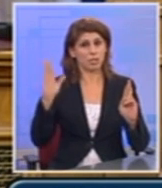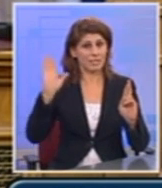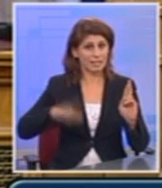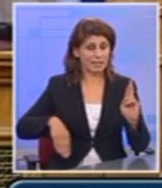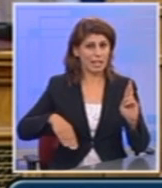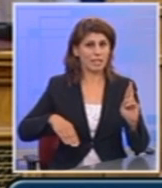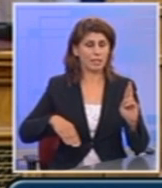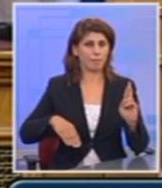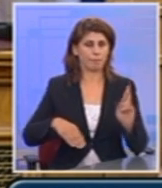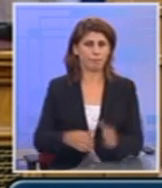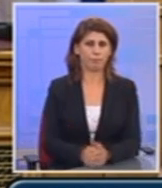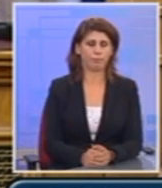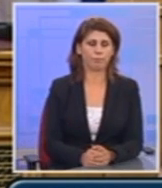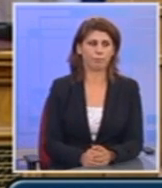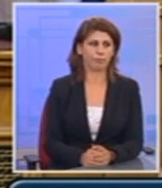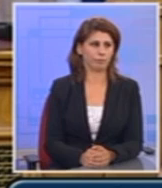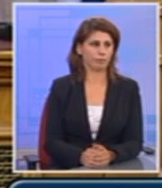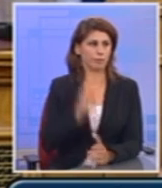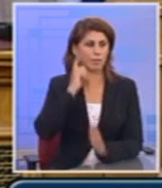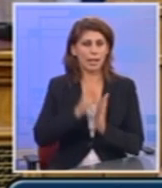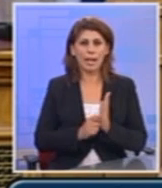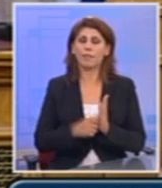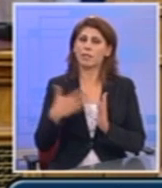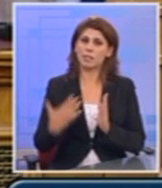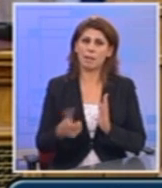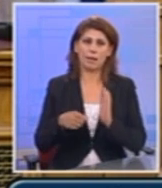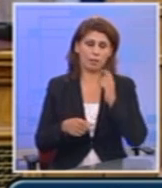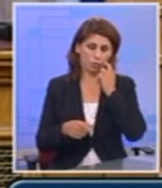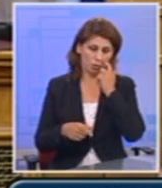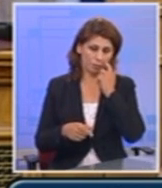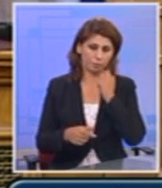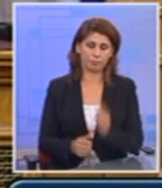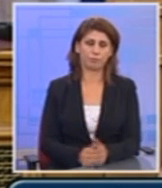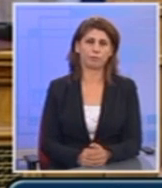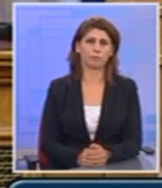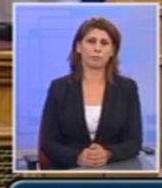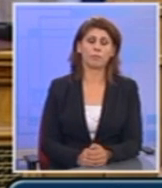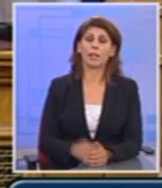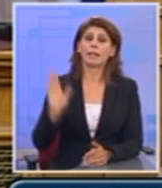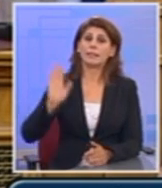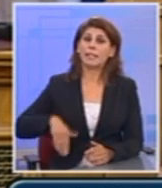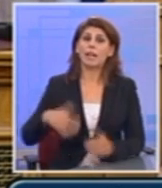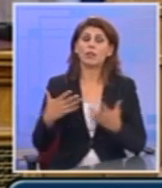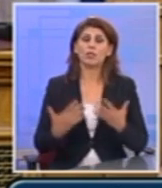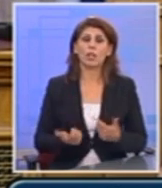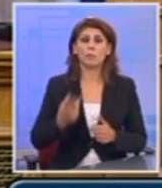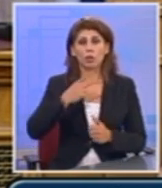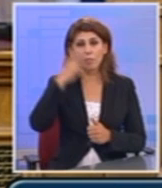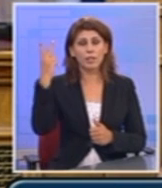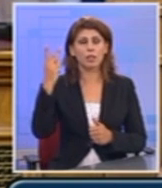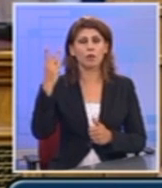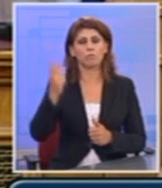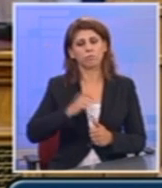μας ε έκθεση ε και έχουμε τέλος και το δικαίωμα στην